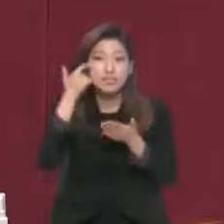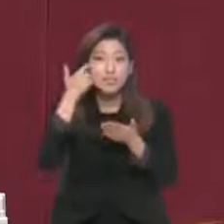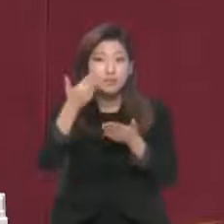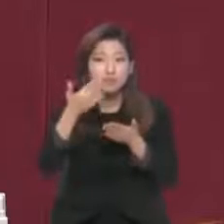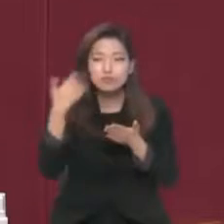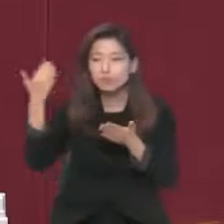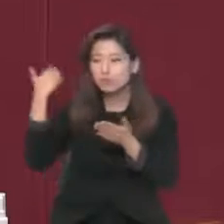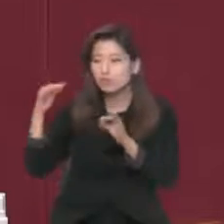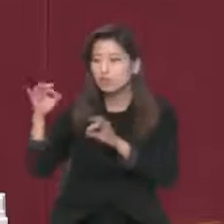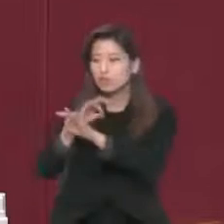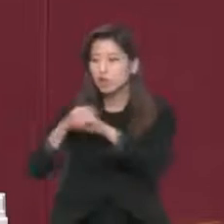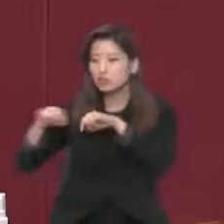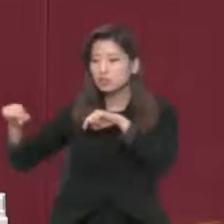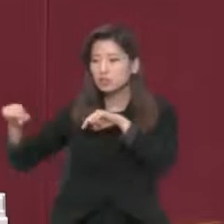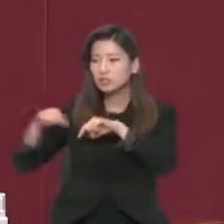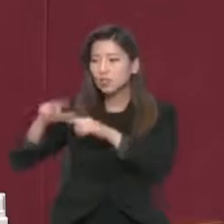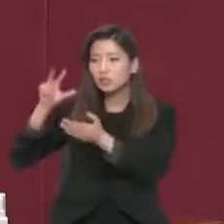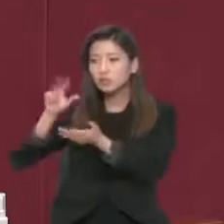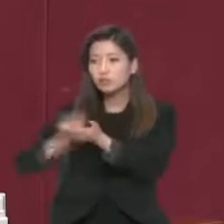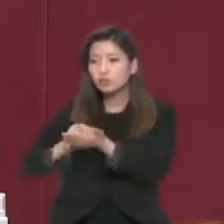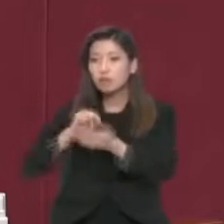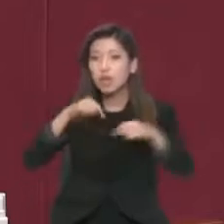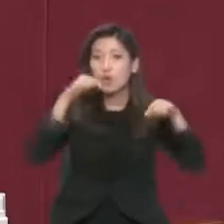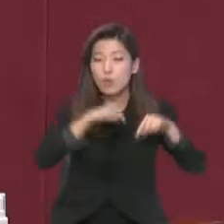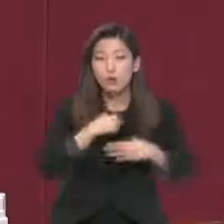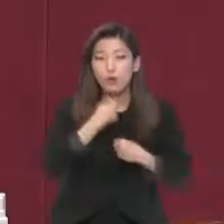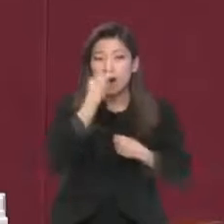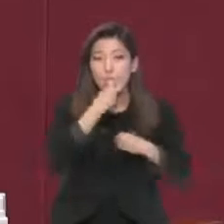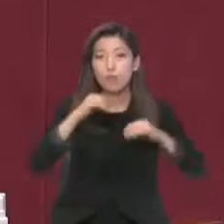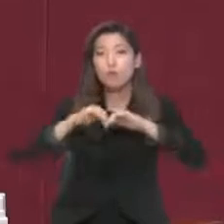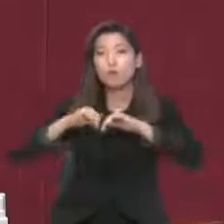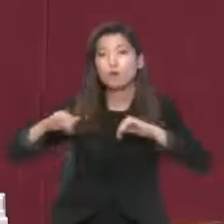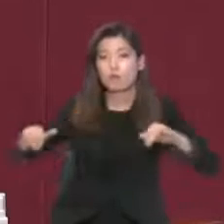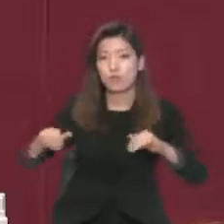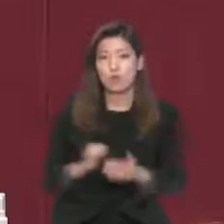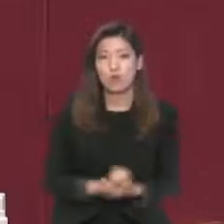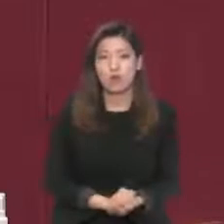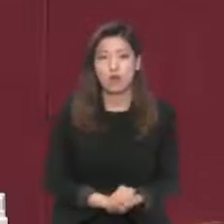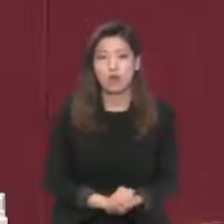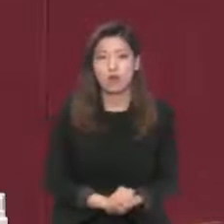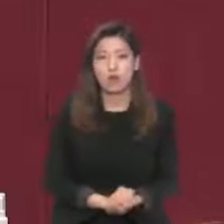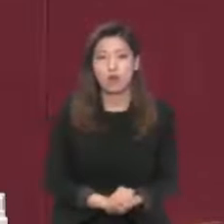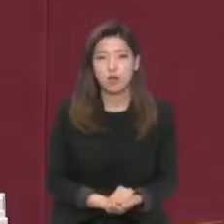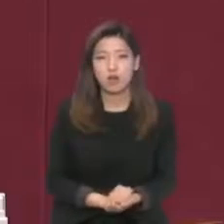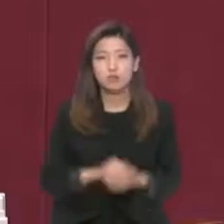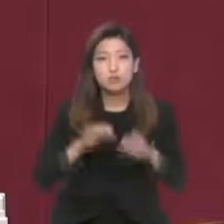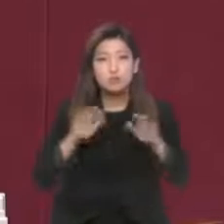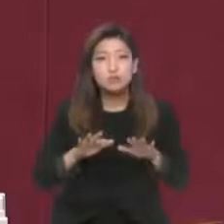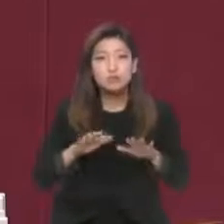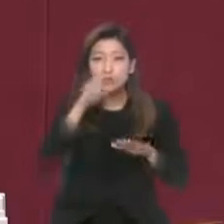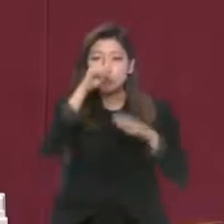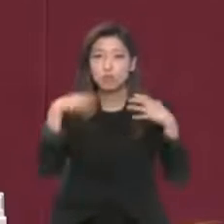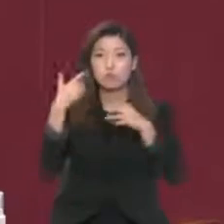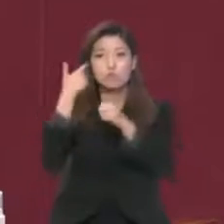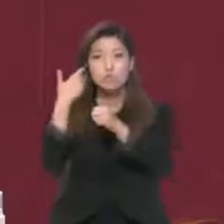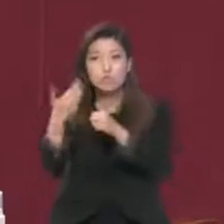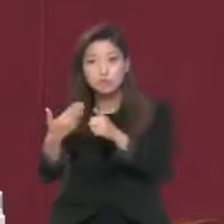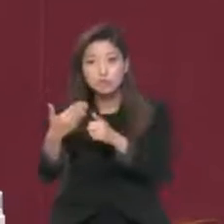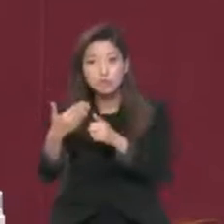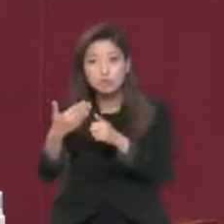정치 문제와는 달라야 한다고 생각합니다. 이 질의는 듣는 이들이 우리 내부 관계자뿐만 아니라 북한